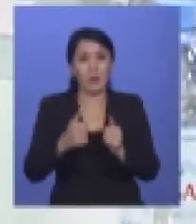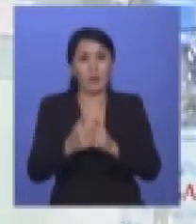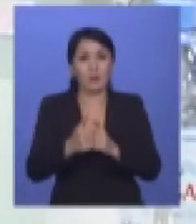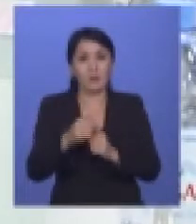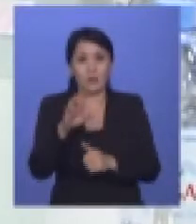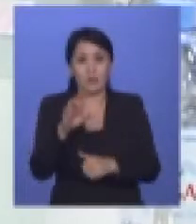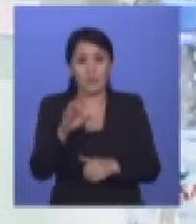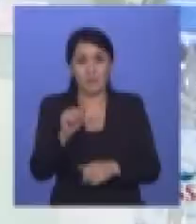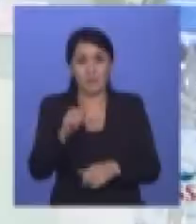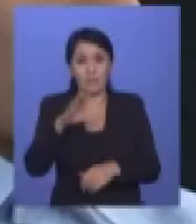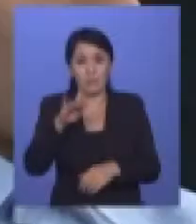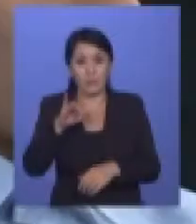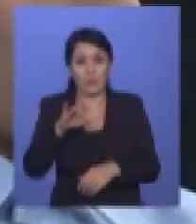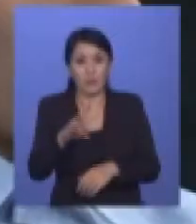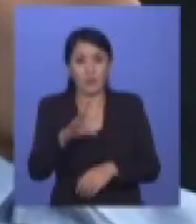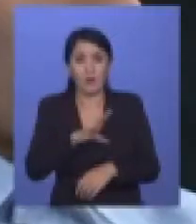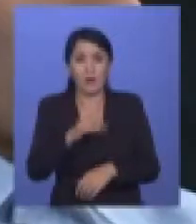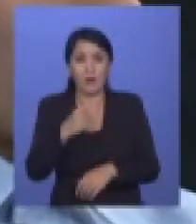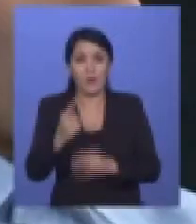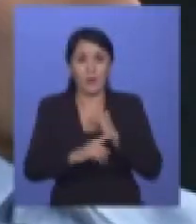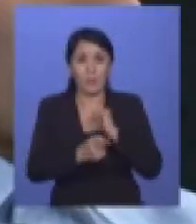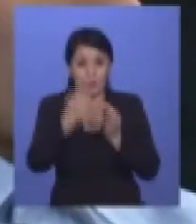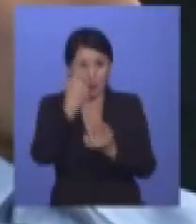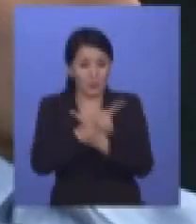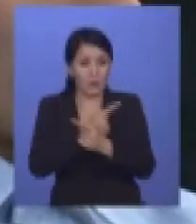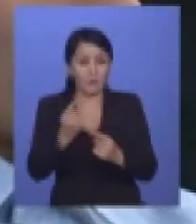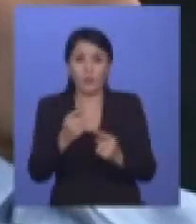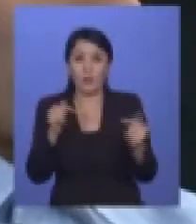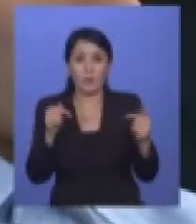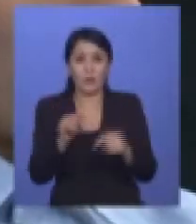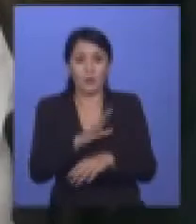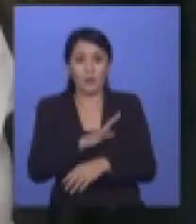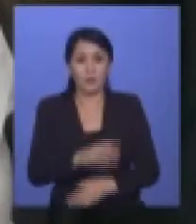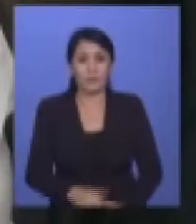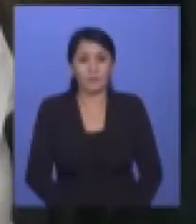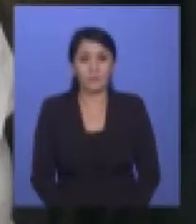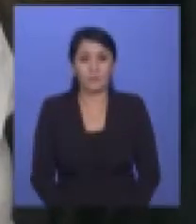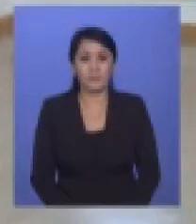сүйегі Эрмитажда деп айтылып келген екен. Бірақ соңғы мәліметтер оны жоққа шығарып отыр.